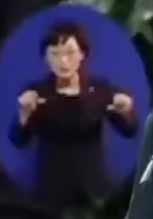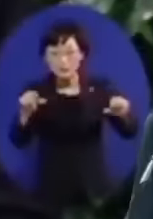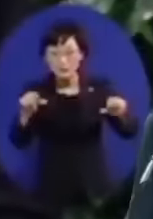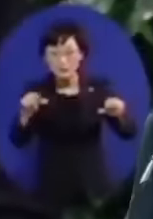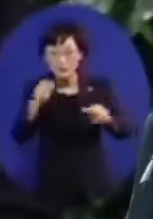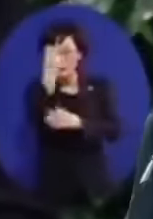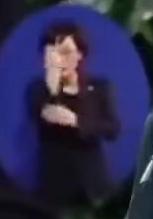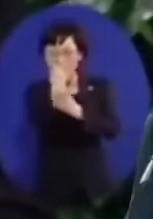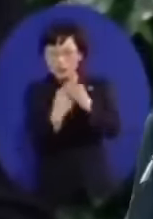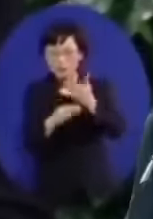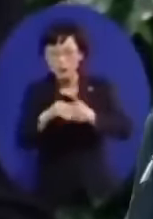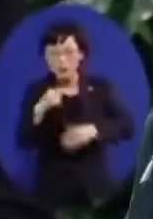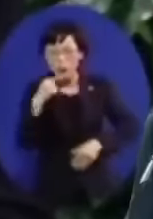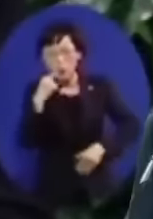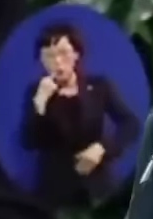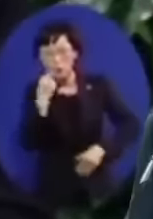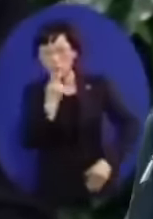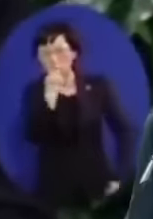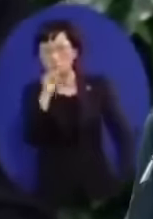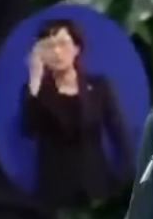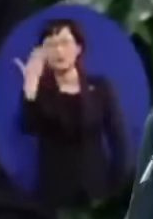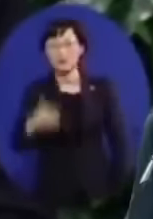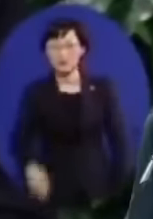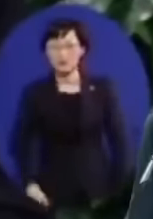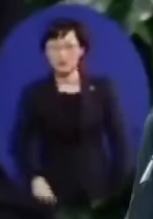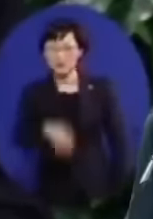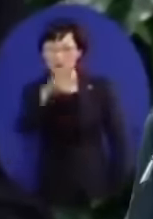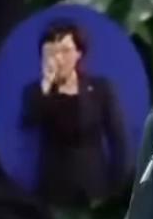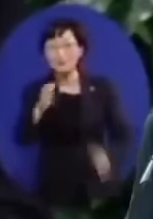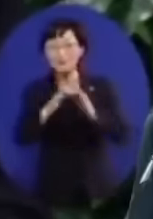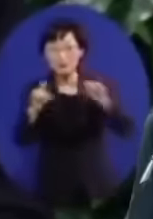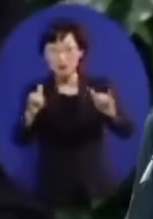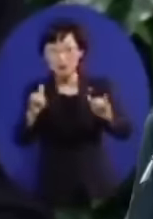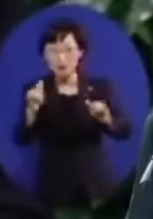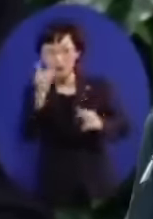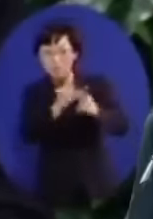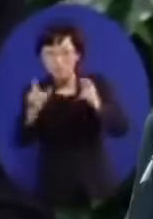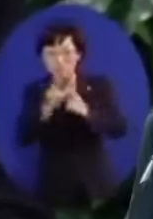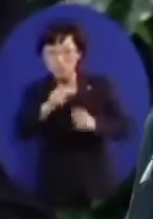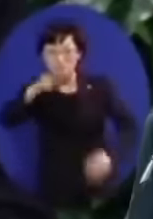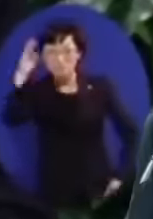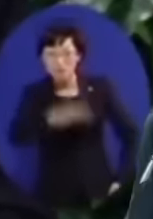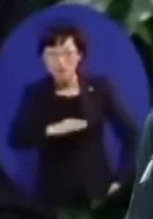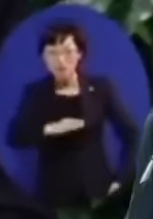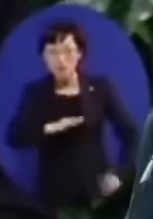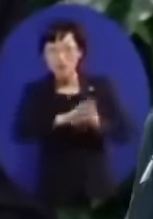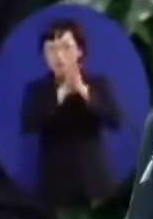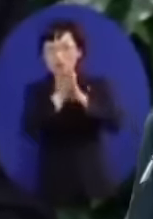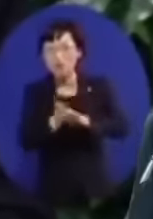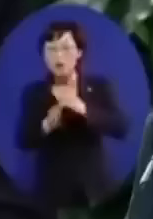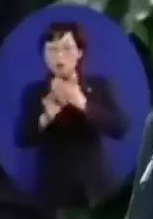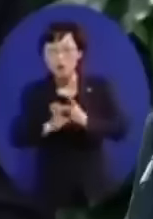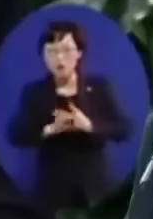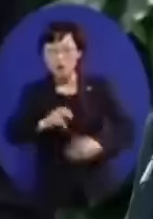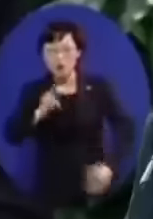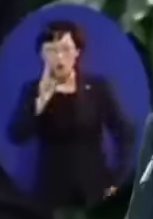냄새가 고약하게 나는 것입니다. 착한 사람일수록 악하게 되면은 무지무지한